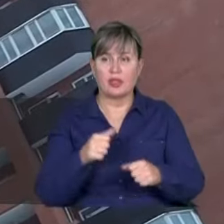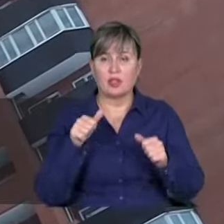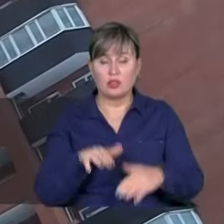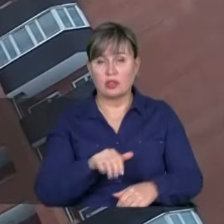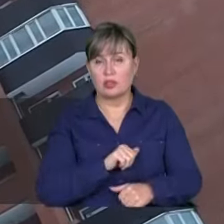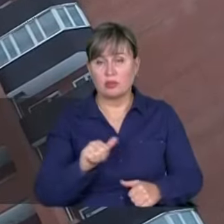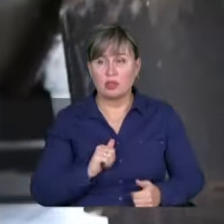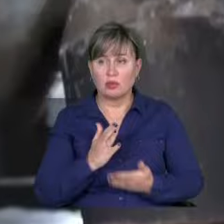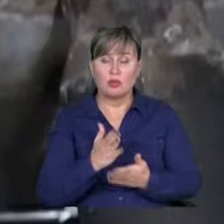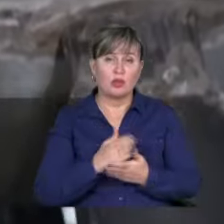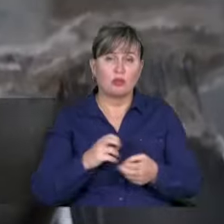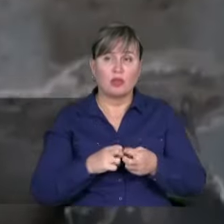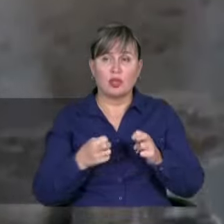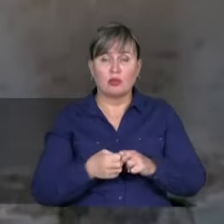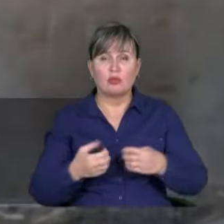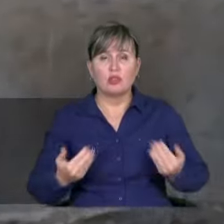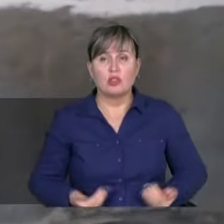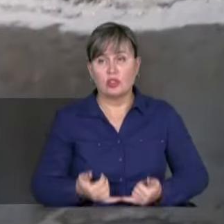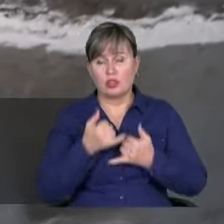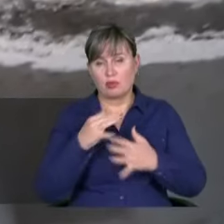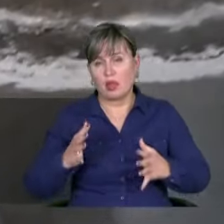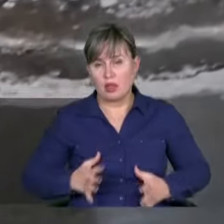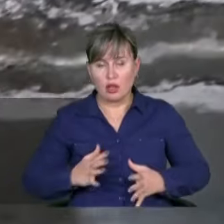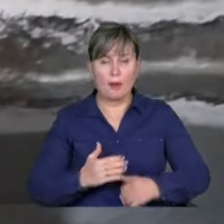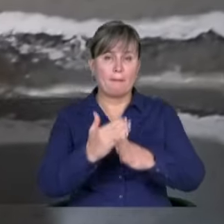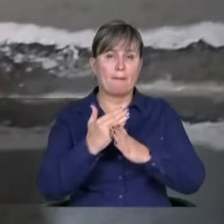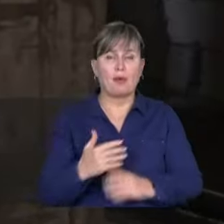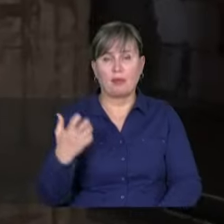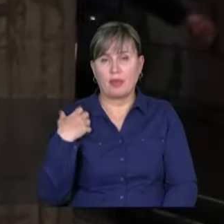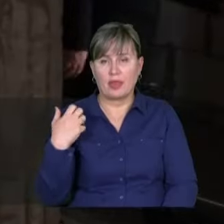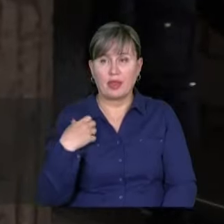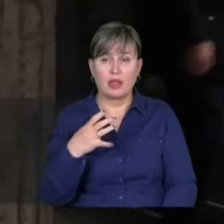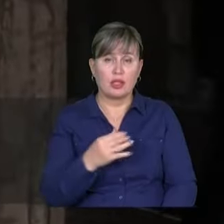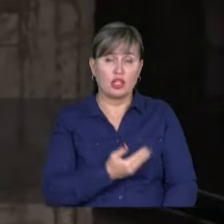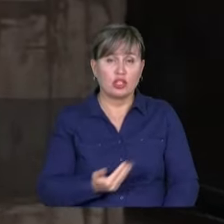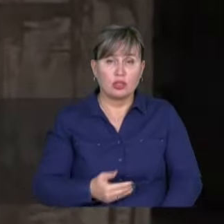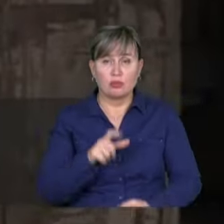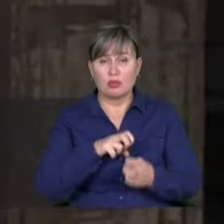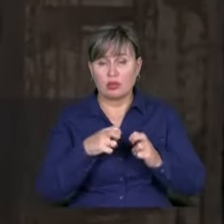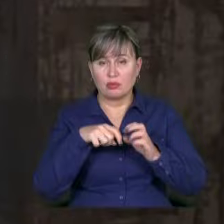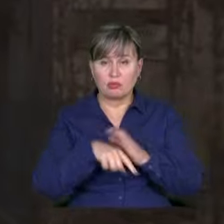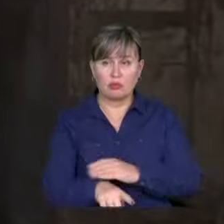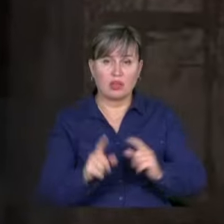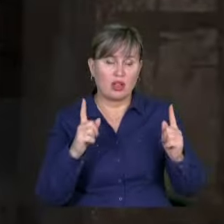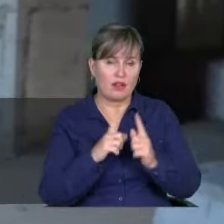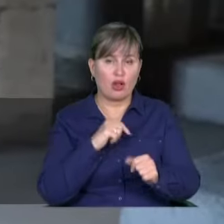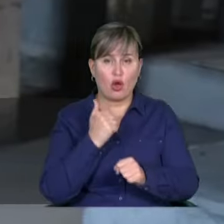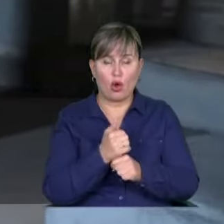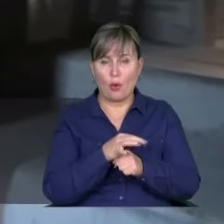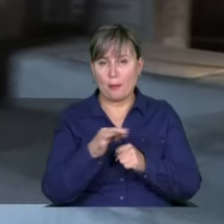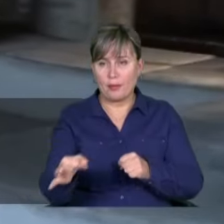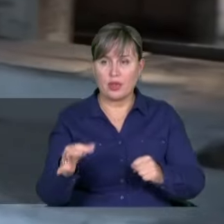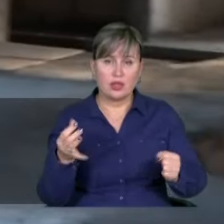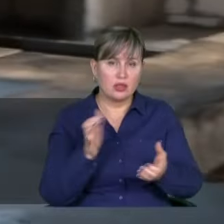самостоятельно имеющиеся проблемы жильцы не в силах и надеются на помощь чиновниках. А на днях с жителями проблемного дома встретился глава области и ознакомился